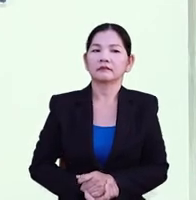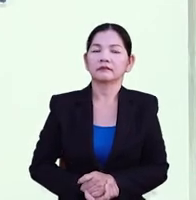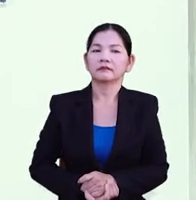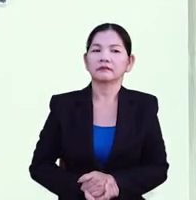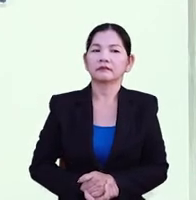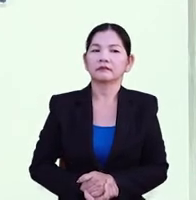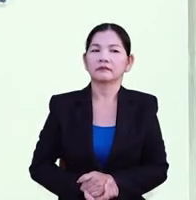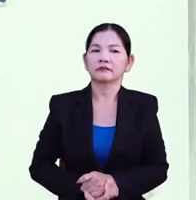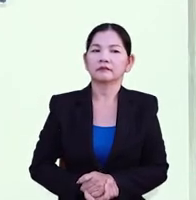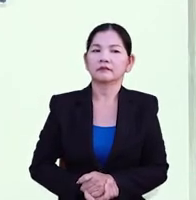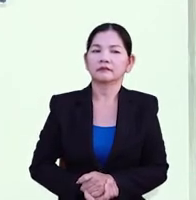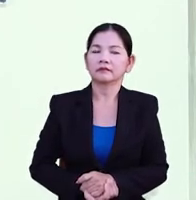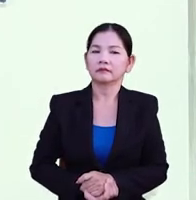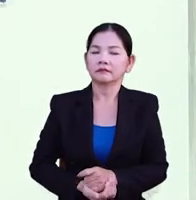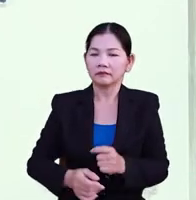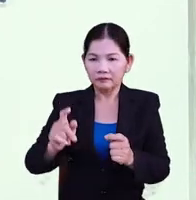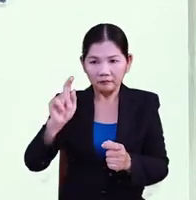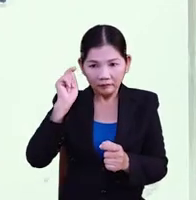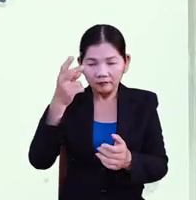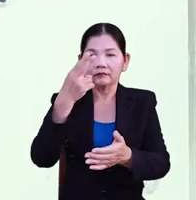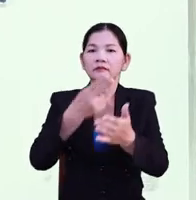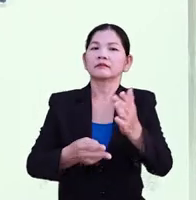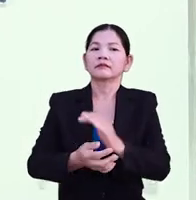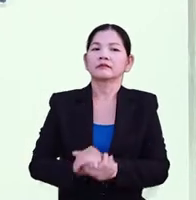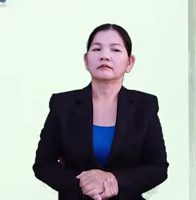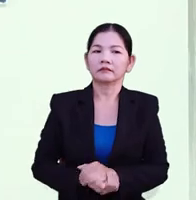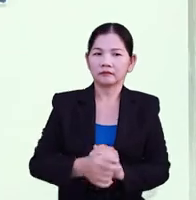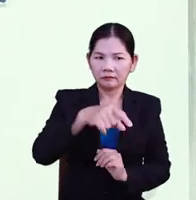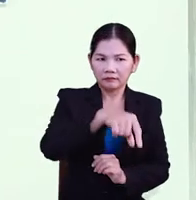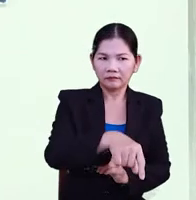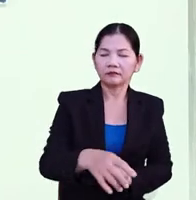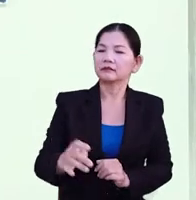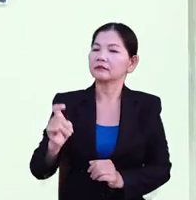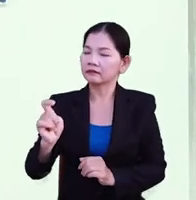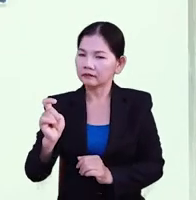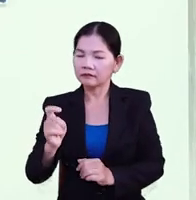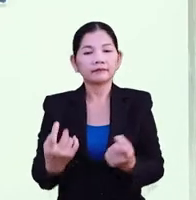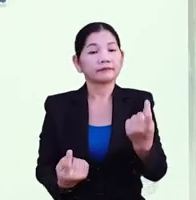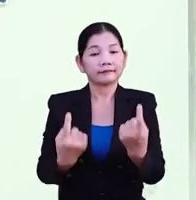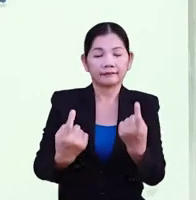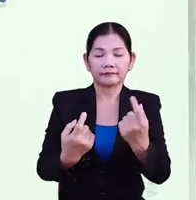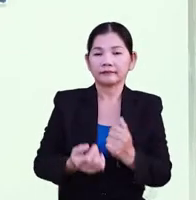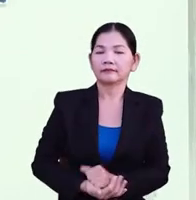ចាតារូបអ្វីទៅកូនរូបកឬក៏រូបខ